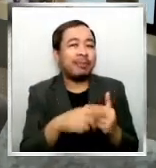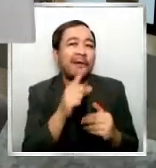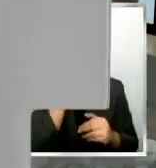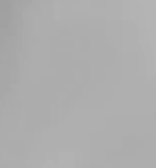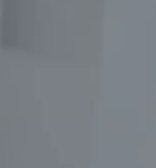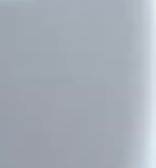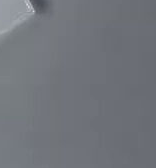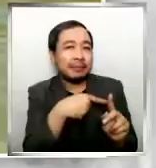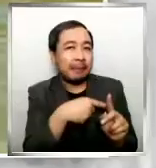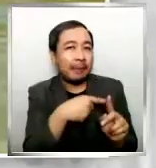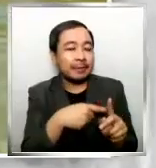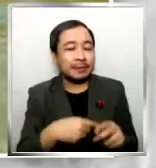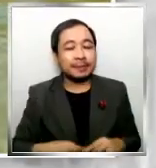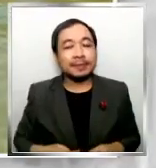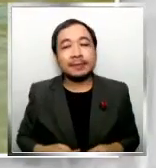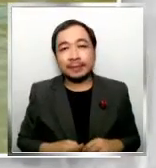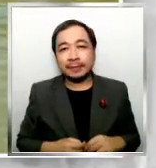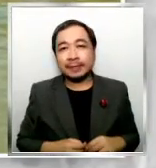Santiago.